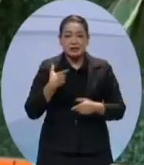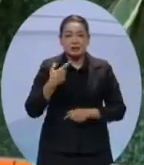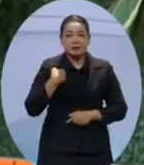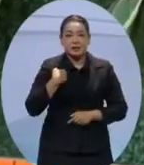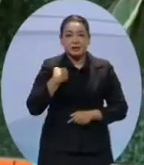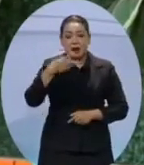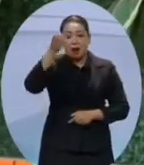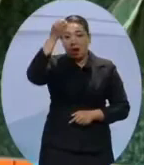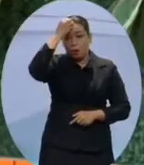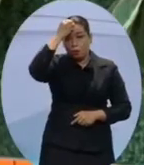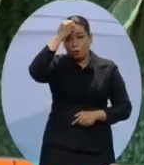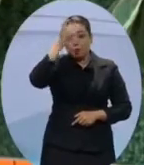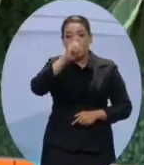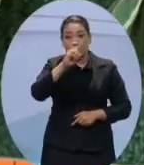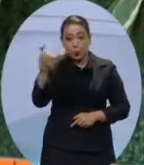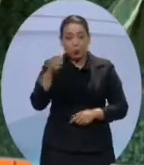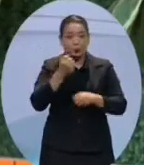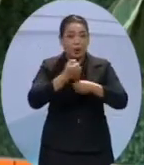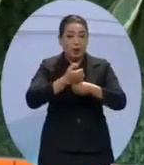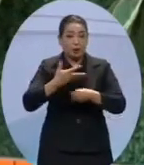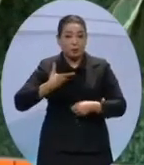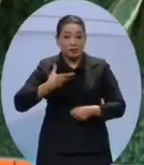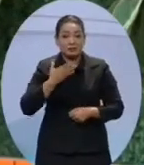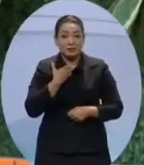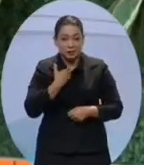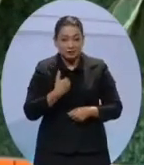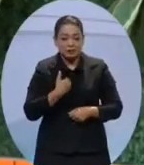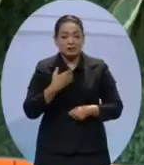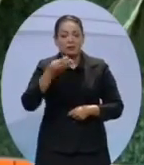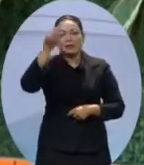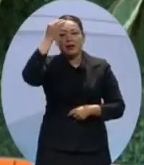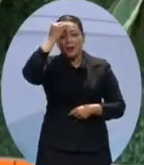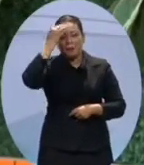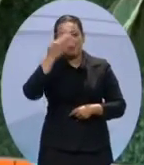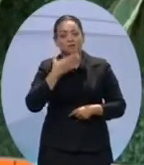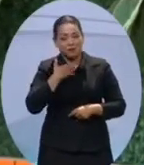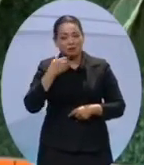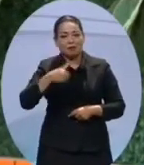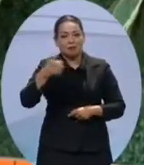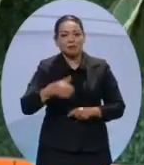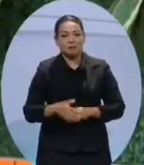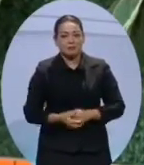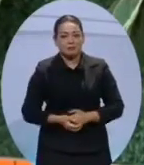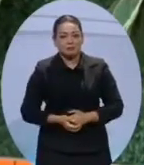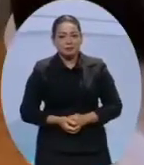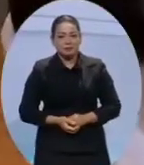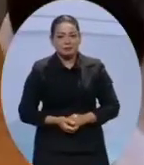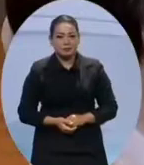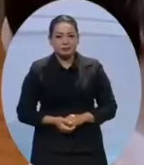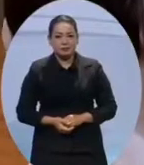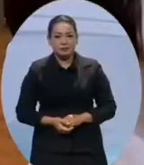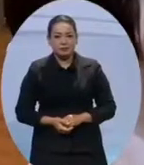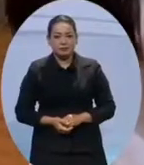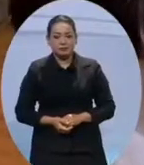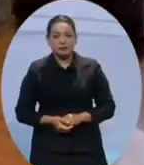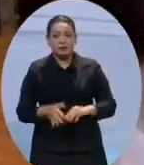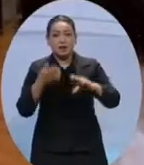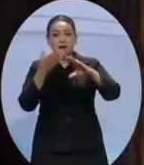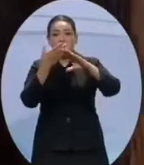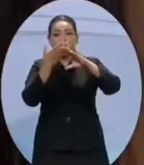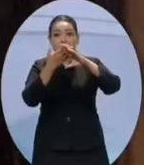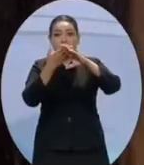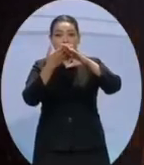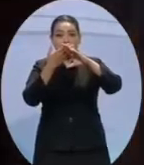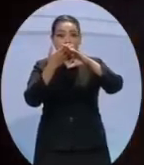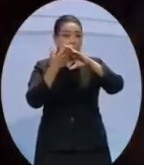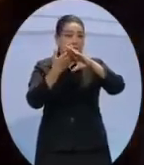nó rất là dễ dàng. Và khi học tập có mục đích rồi ấy, thì các em cảm thấy thích học hơn và học tập có ý nghĩa hơn. Trường Phạm Ngũ Lão mong